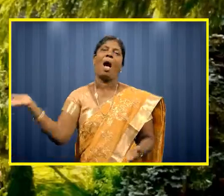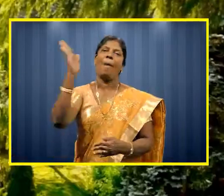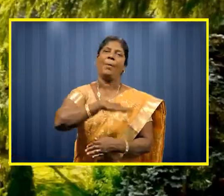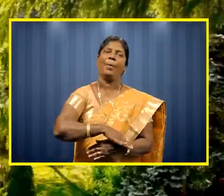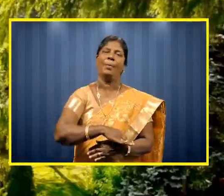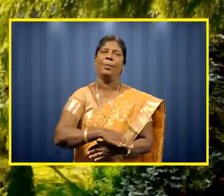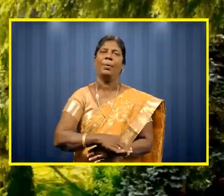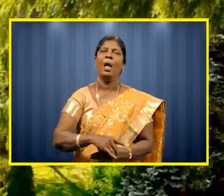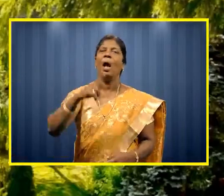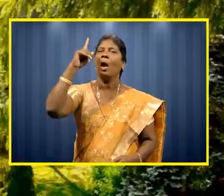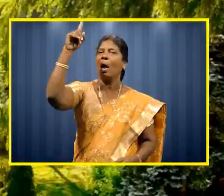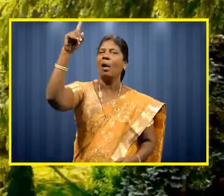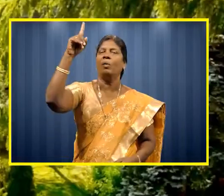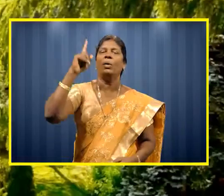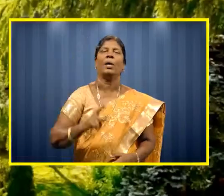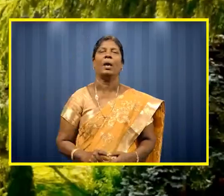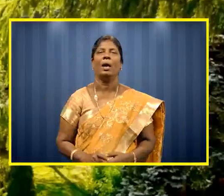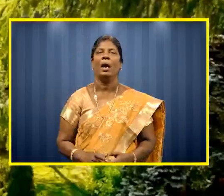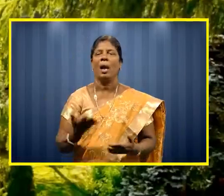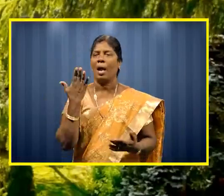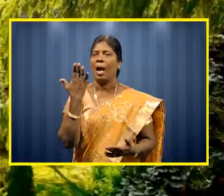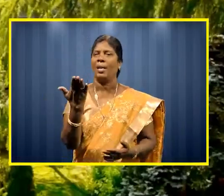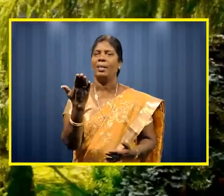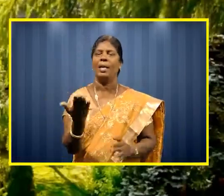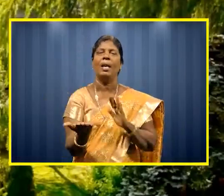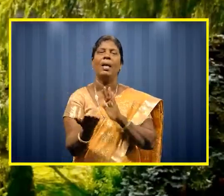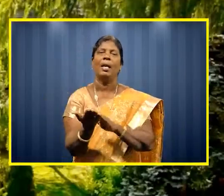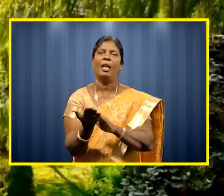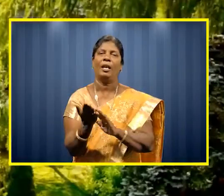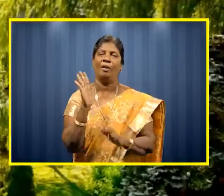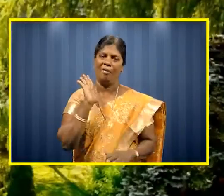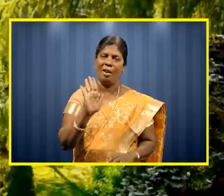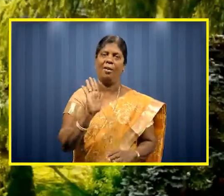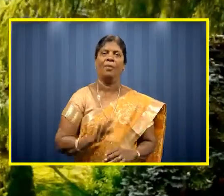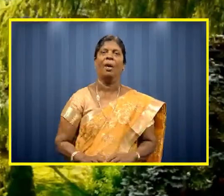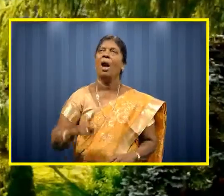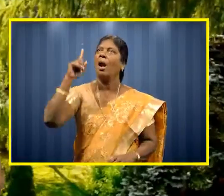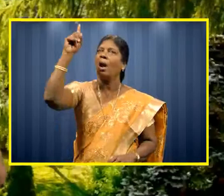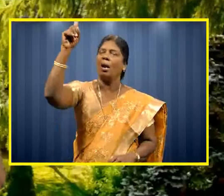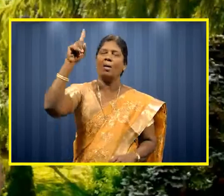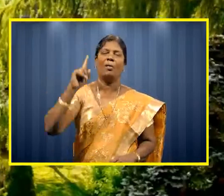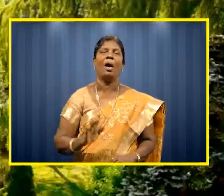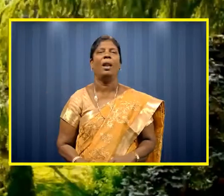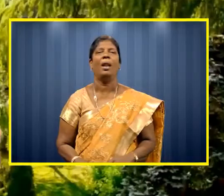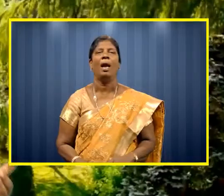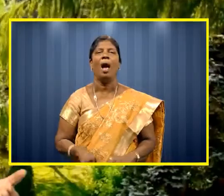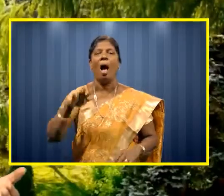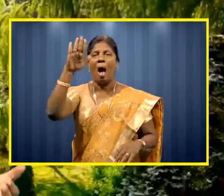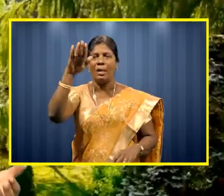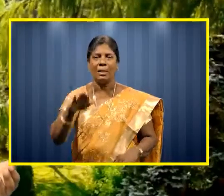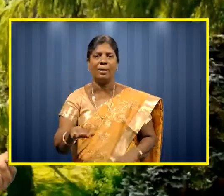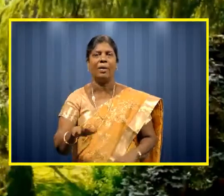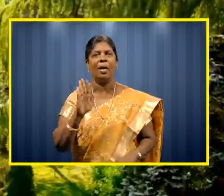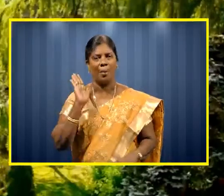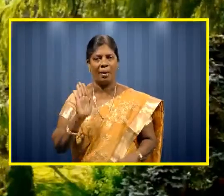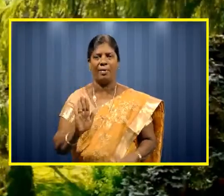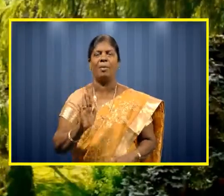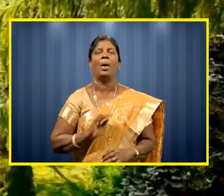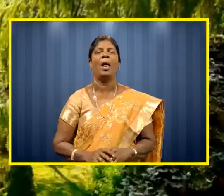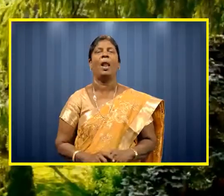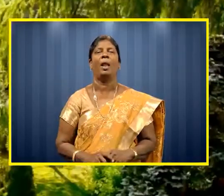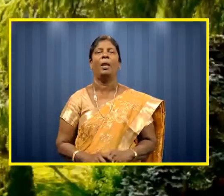மரணத்திற்கு பிறகும் கடவுளுடைய கரத்திலே அது இருக்க வேண்டுமானால், கடவுளால் அது